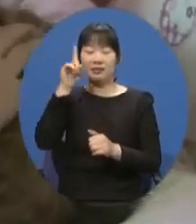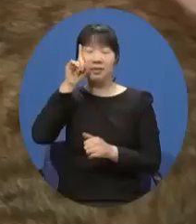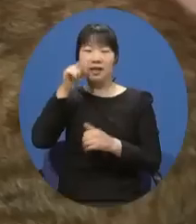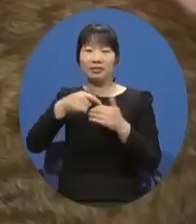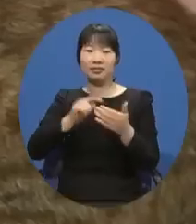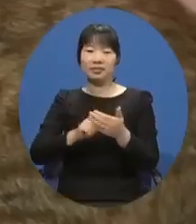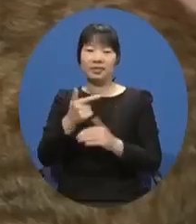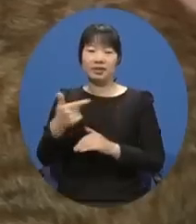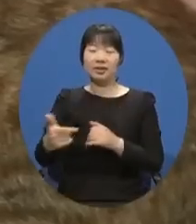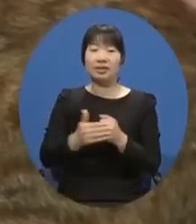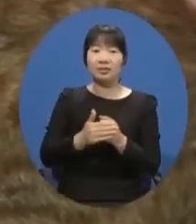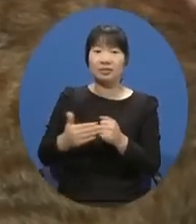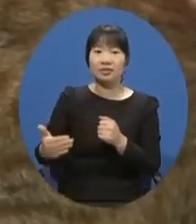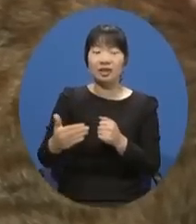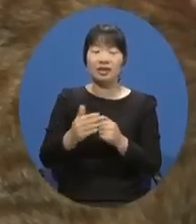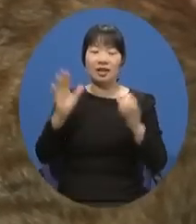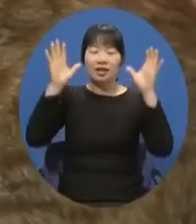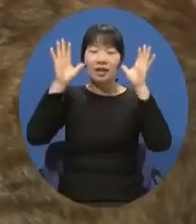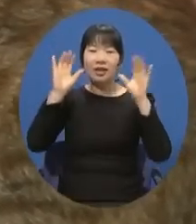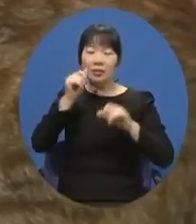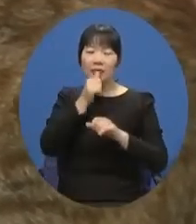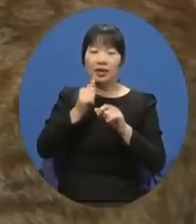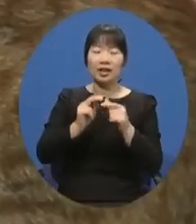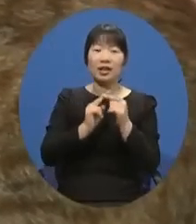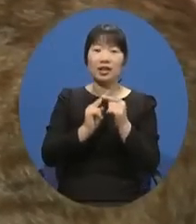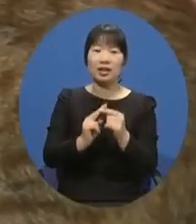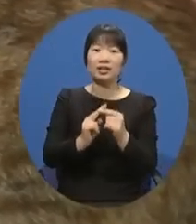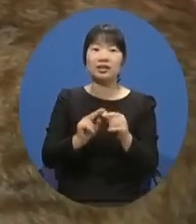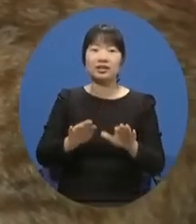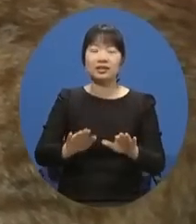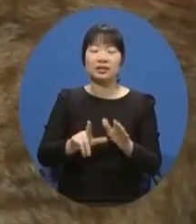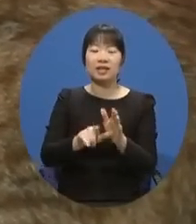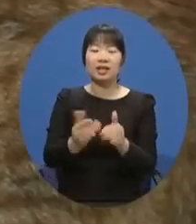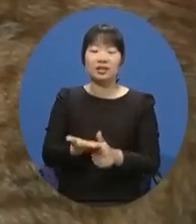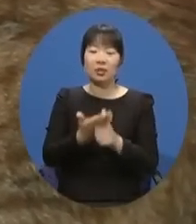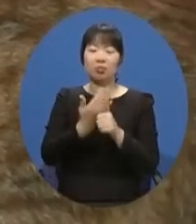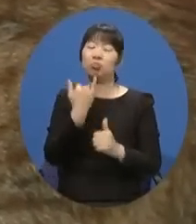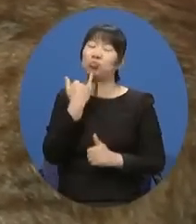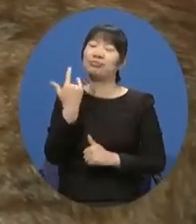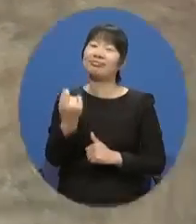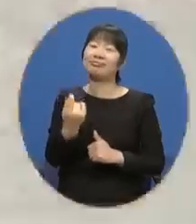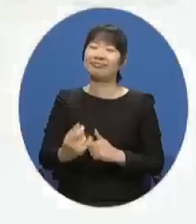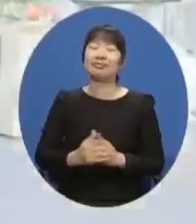커진답니다. 그래서 개와 고양이 같은 포유류는 이때 키우는 게 좋습니다.